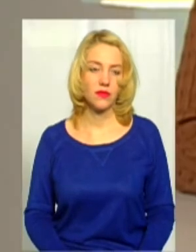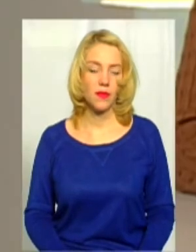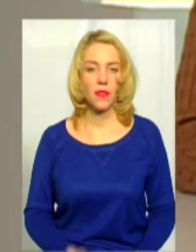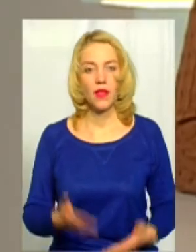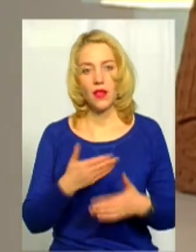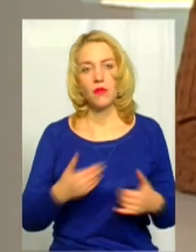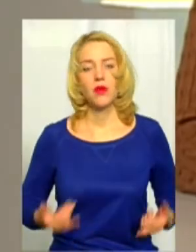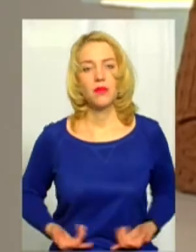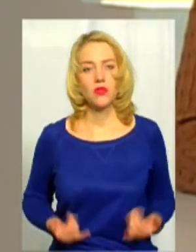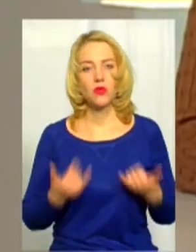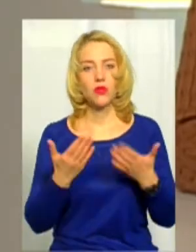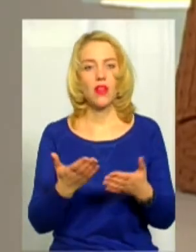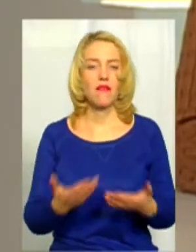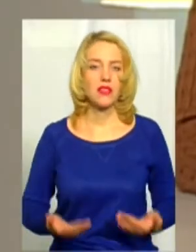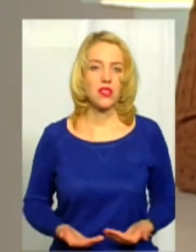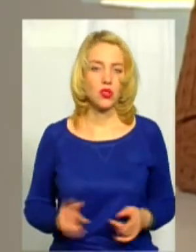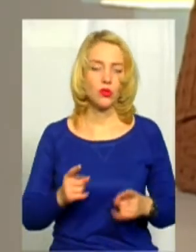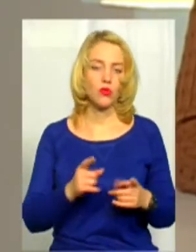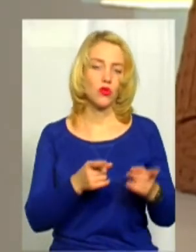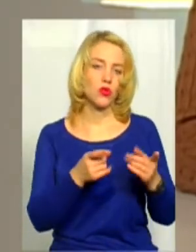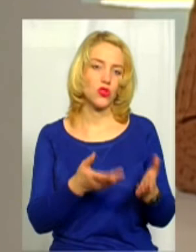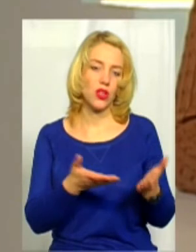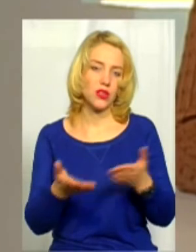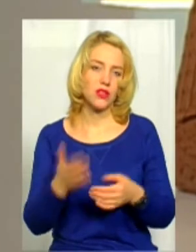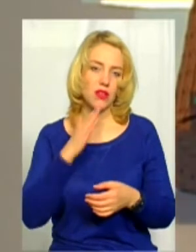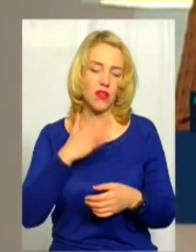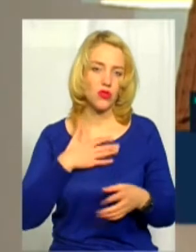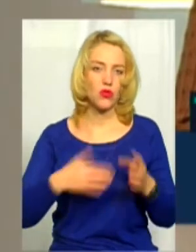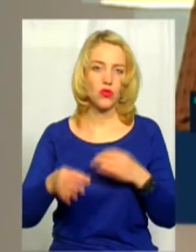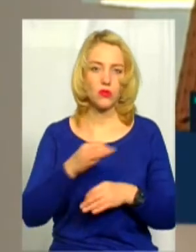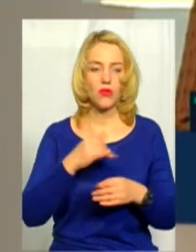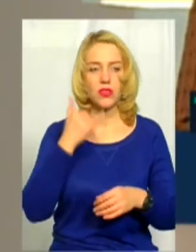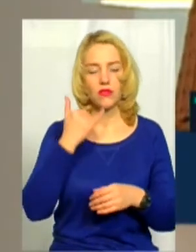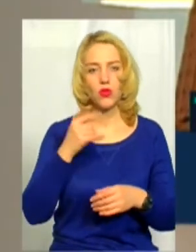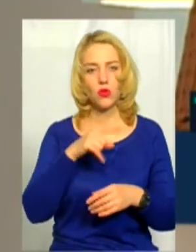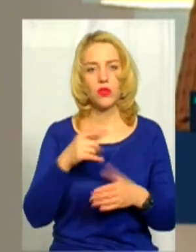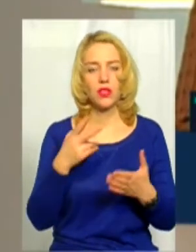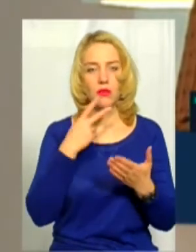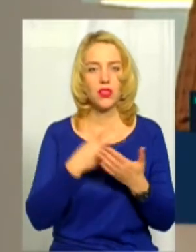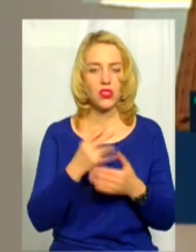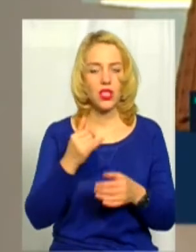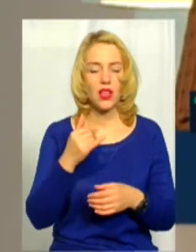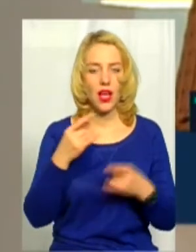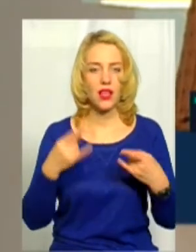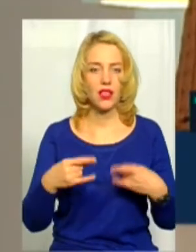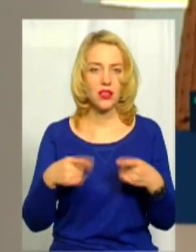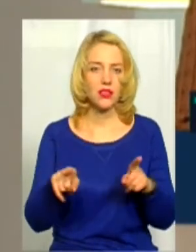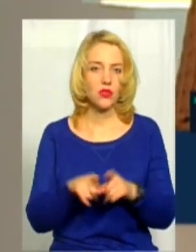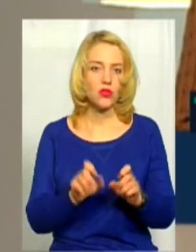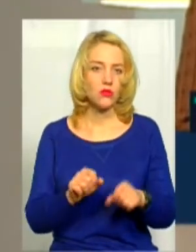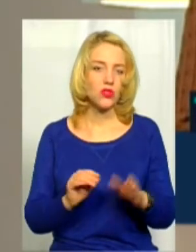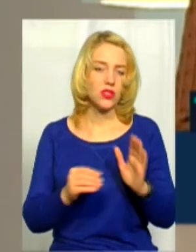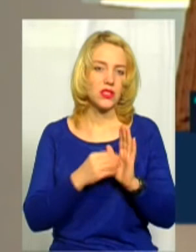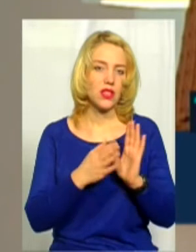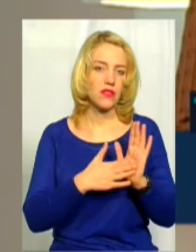Ми працюємо для вас наживо, тож долучайтесь до нашої розмови телефоном, номер котрого бачите зараз на екрані. Також можете ставити